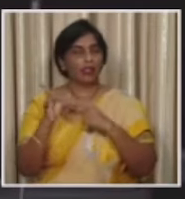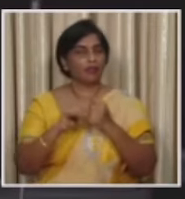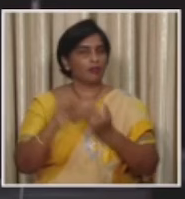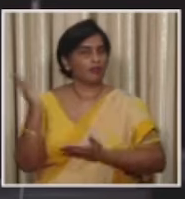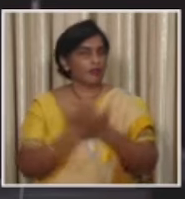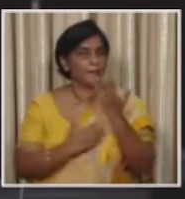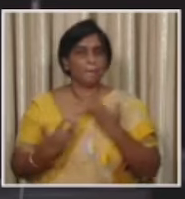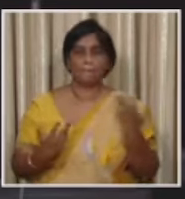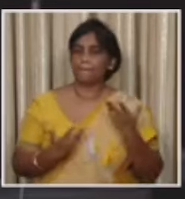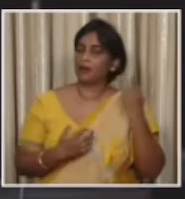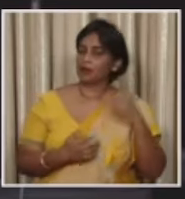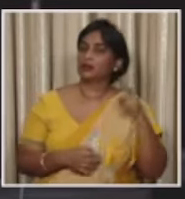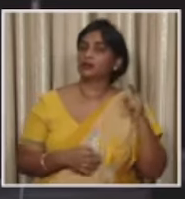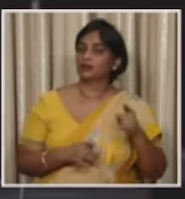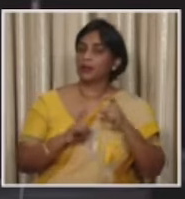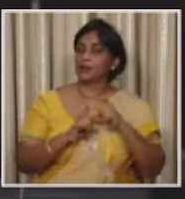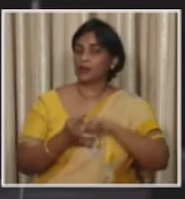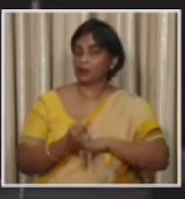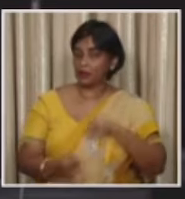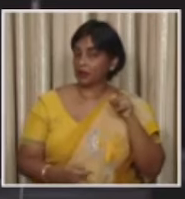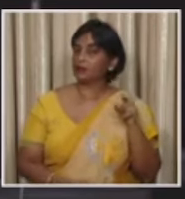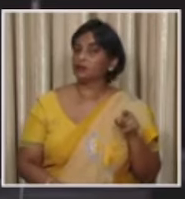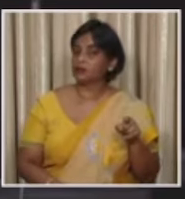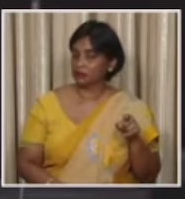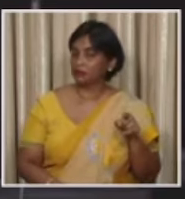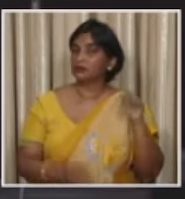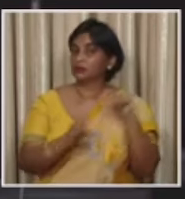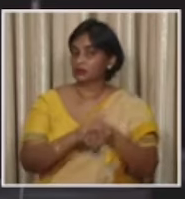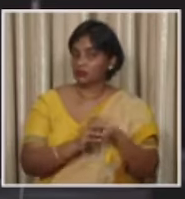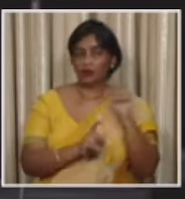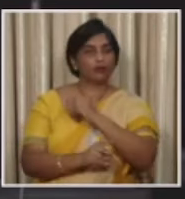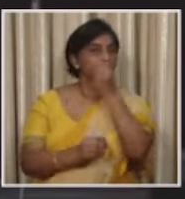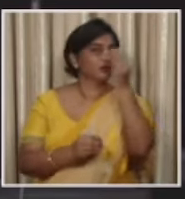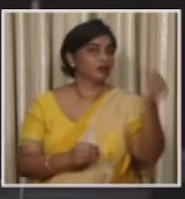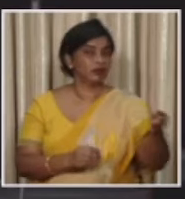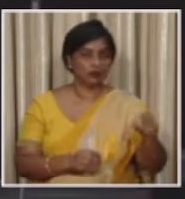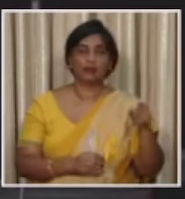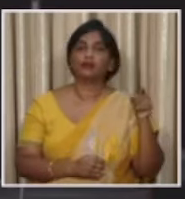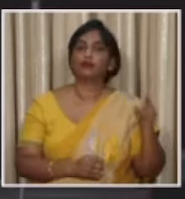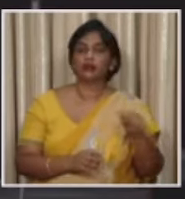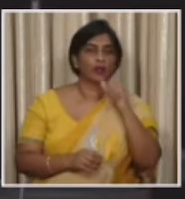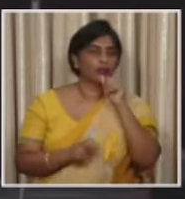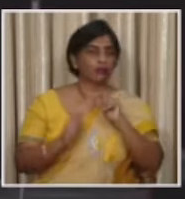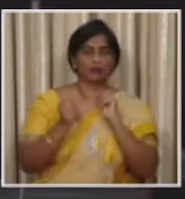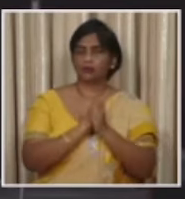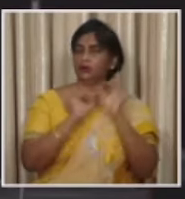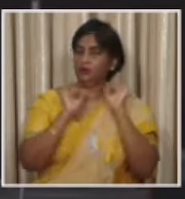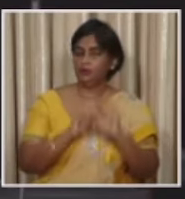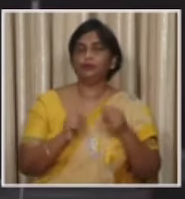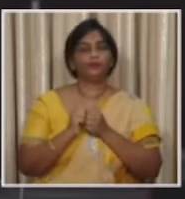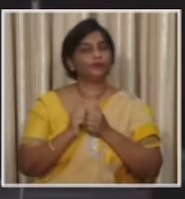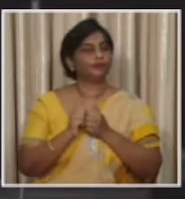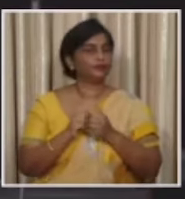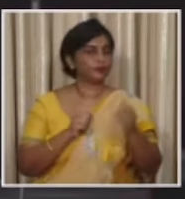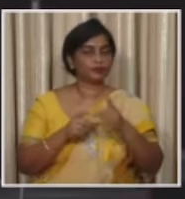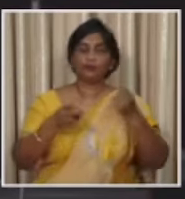කරන්න බැරි හින්දා ඔවුන් ප්‍රාදේශීය ලේකම් කාර්යාලයේ පිටවල තියෙන කාර්යාලයට ලබා දීම තුල කිසිදු වෙනසක් ඇති නොකර මේ තත්ත්වය ඇති